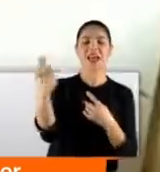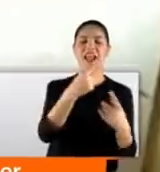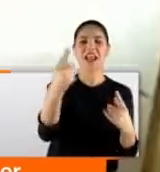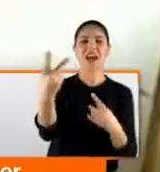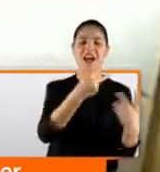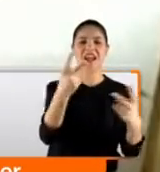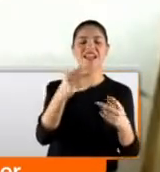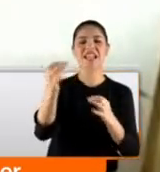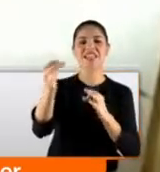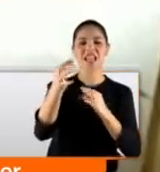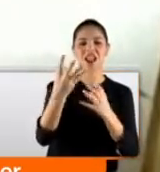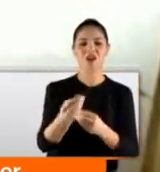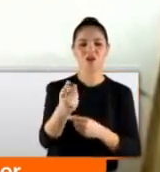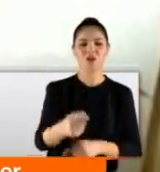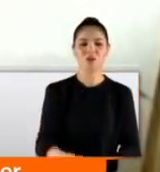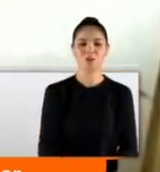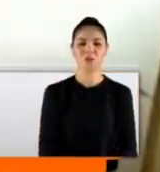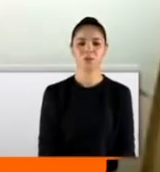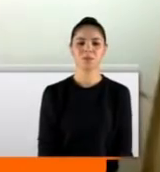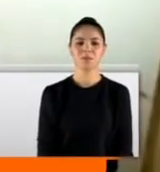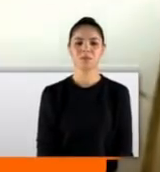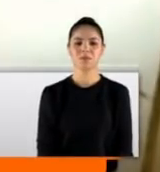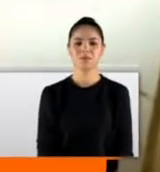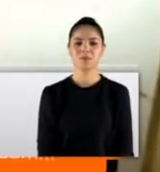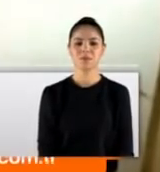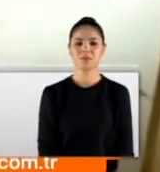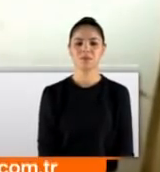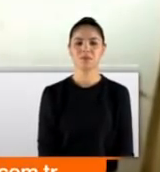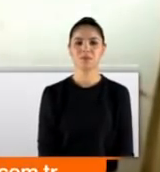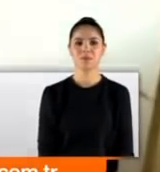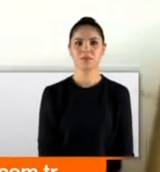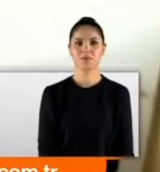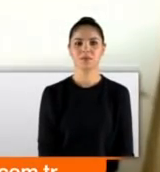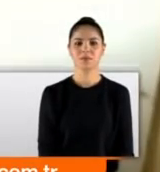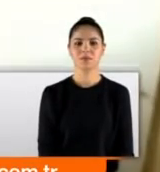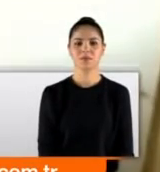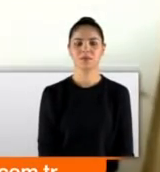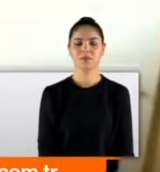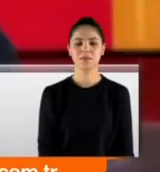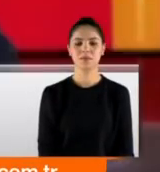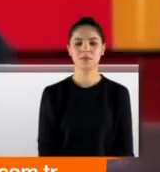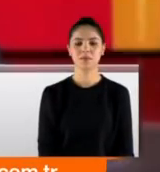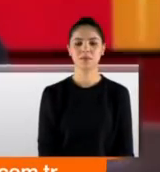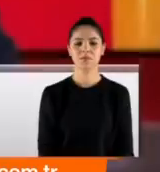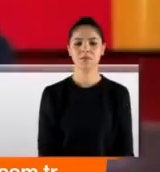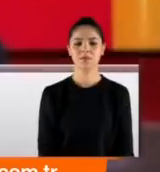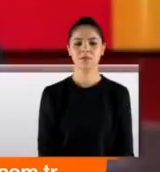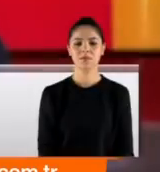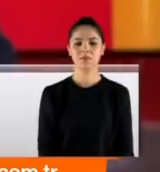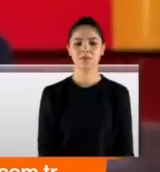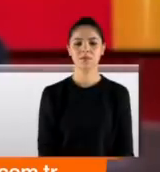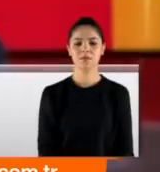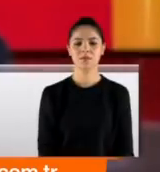yaşandı. It is an extraordinary result. We sit together and had a tea together. Of course, everyone in Britain